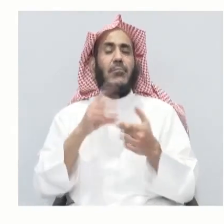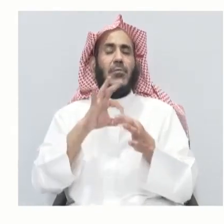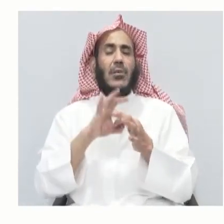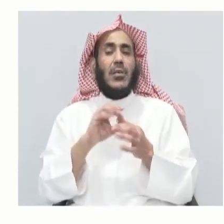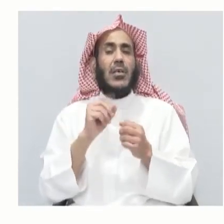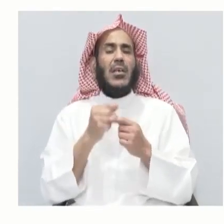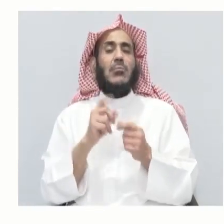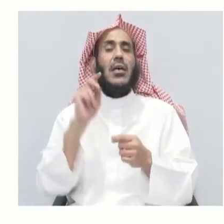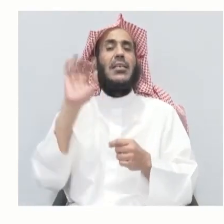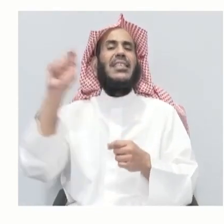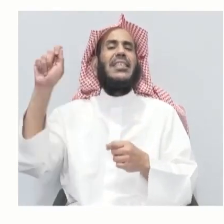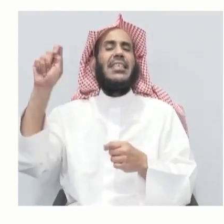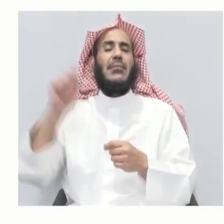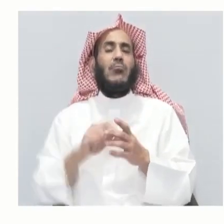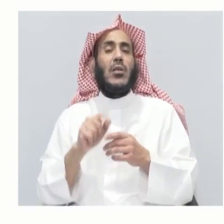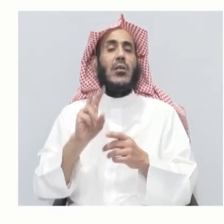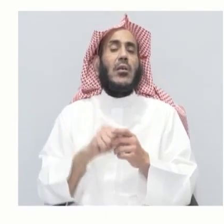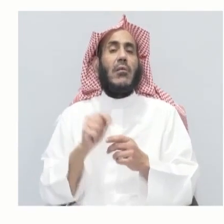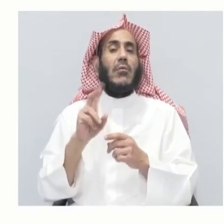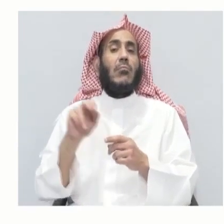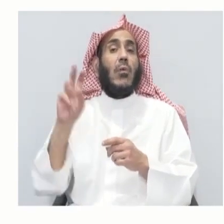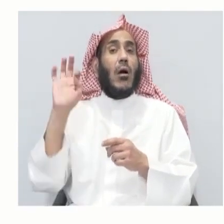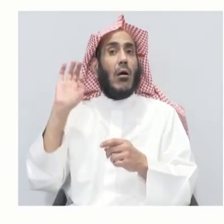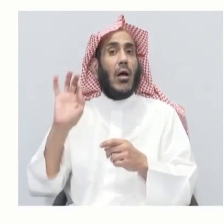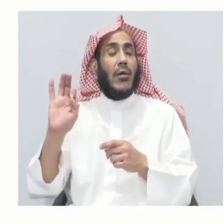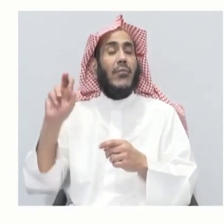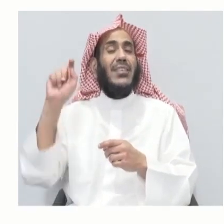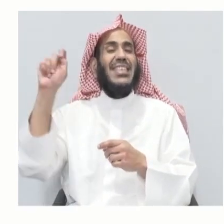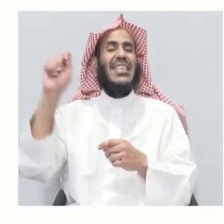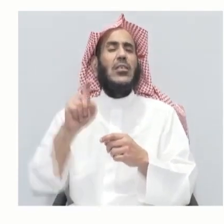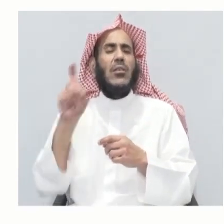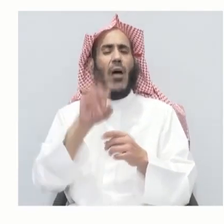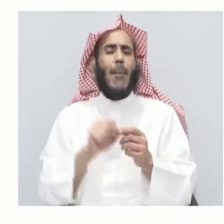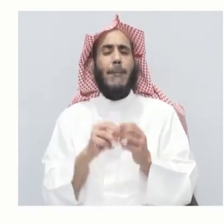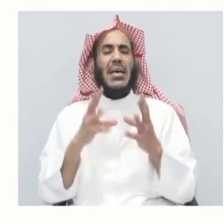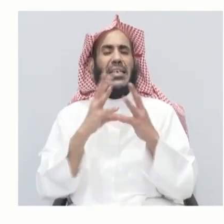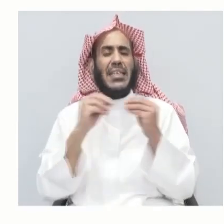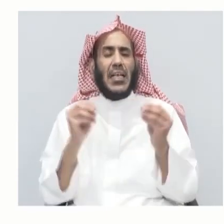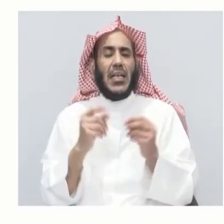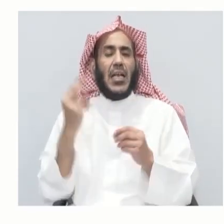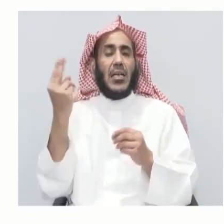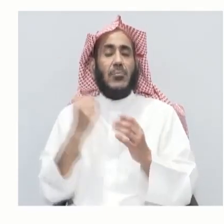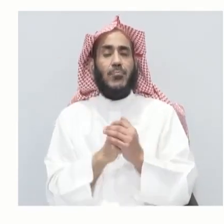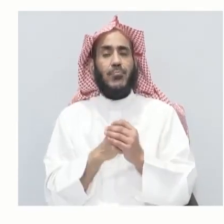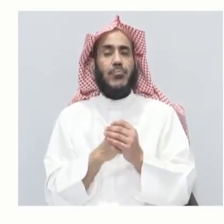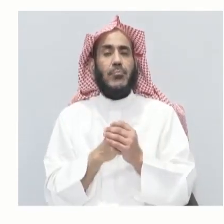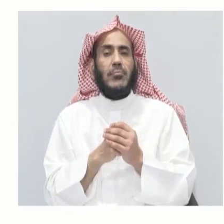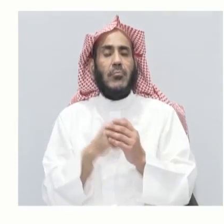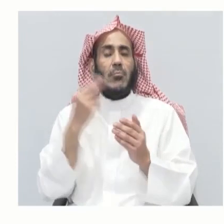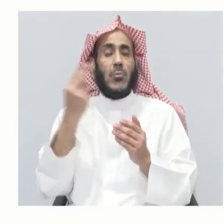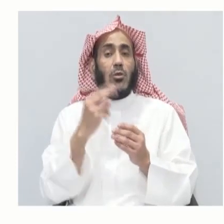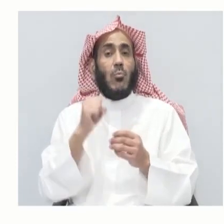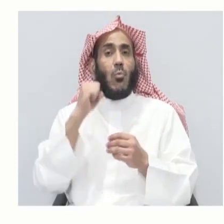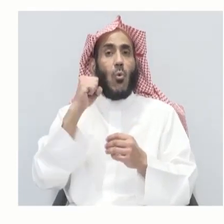ان رمزها تي اذا اف تي استفهام في حبل الارجوحه عندما اقوم بتحليل الرسم هنا ساقوم برسم